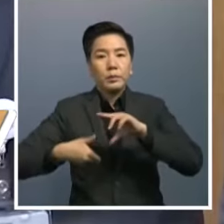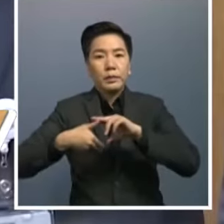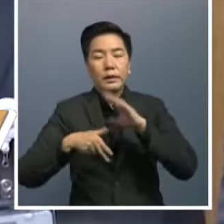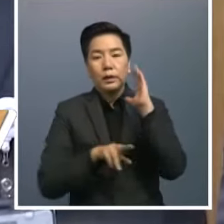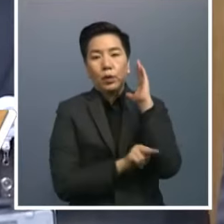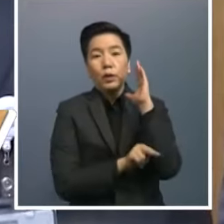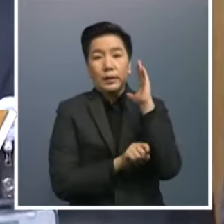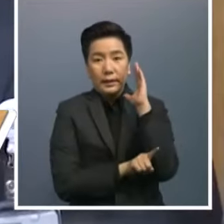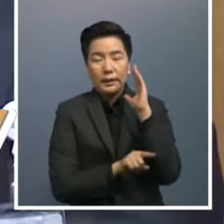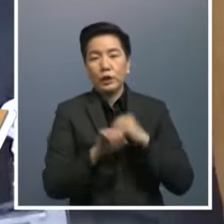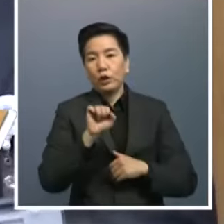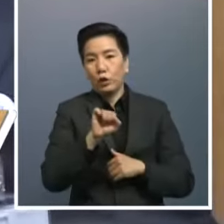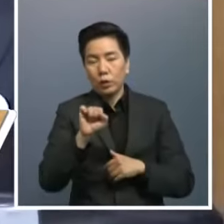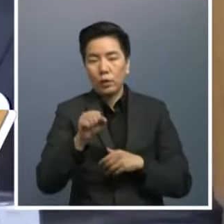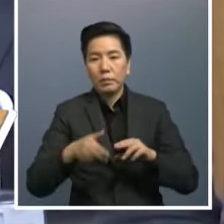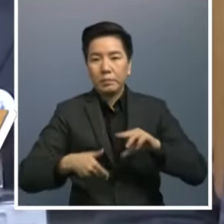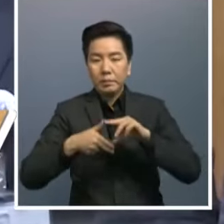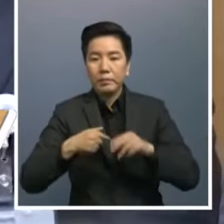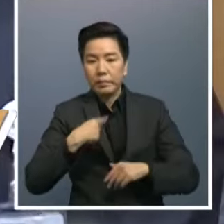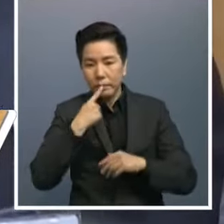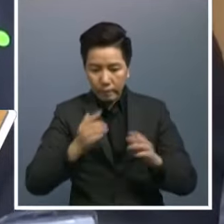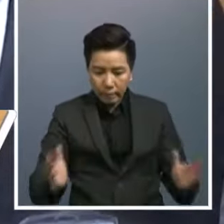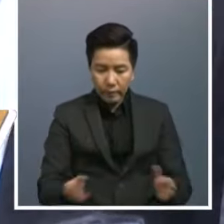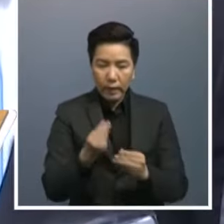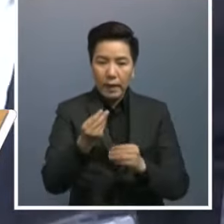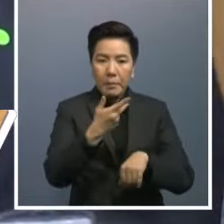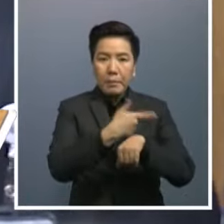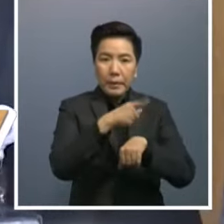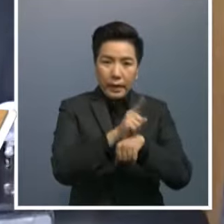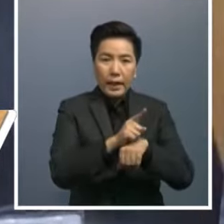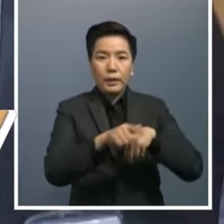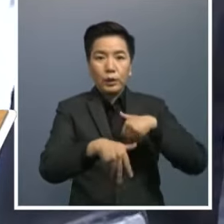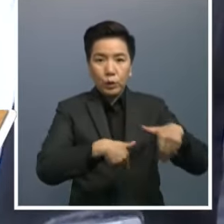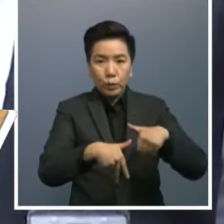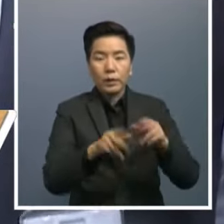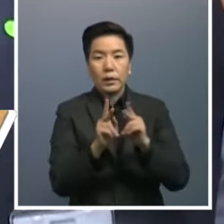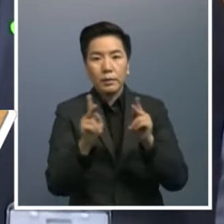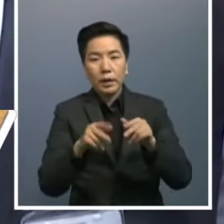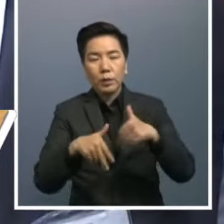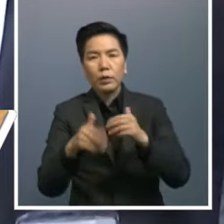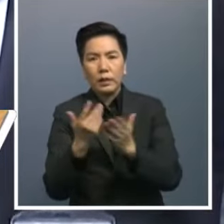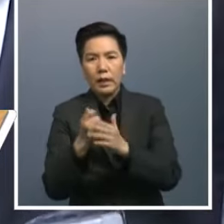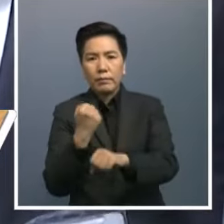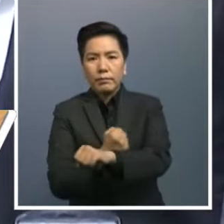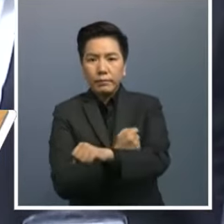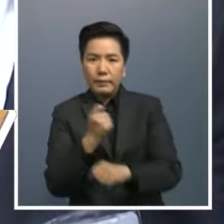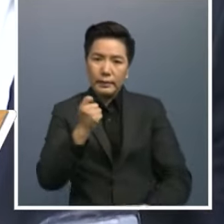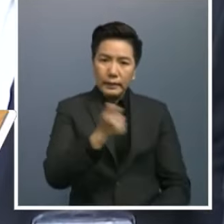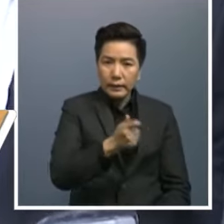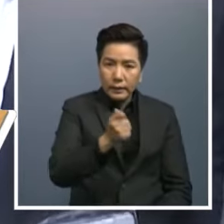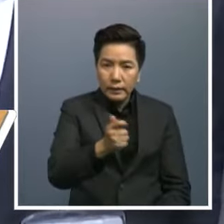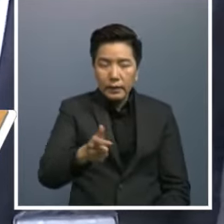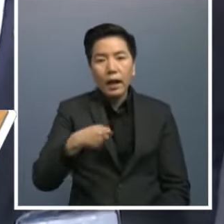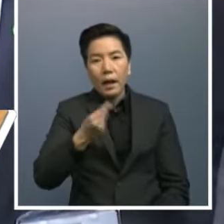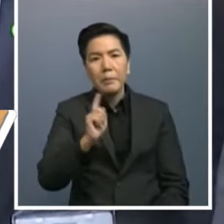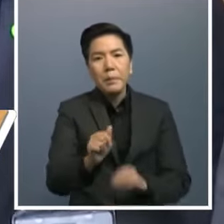แถลงข่าวต่อสื่อมวลชนเพื่อติดตามผลักดันและสนับสนุนให้ประธานชุมชนและกรรมการชุมชนให้ได้รับค่าตอบแทนจากการเสียสละทำหน้า